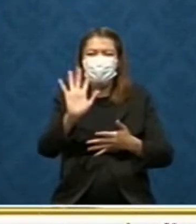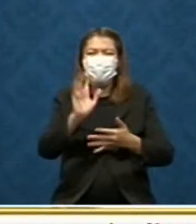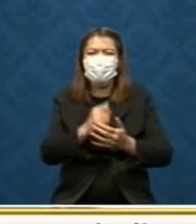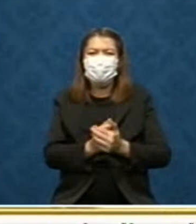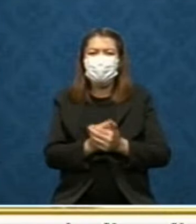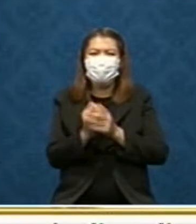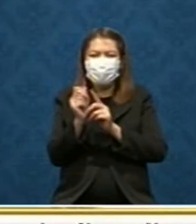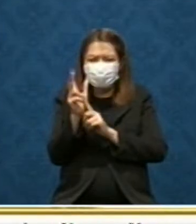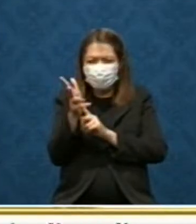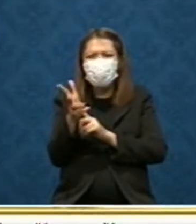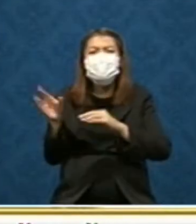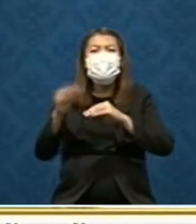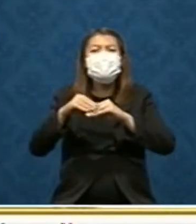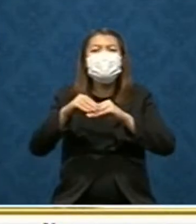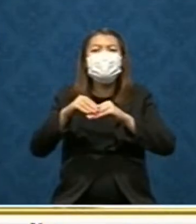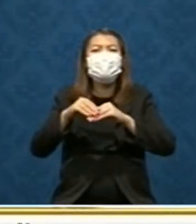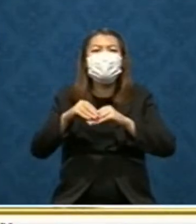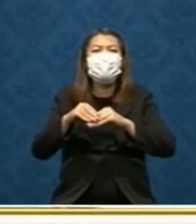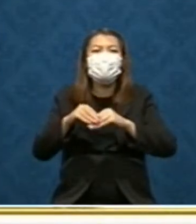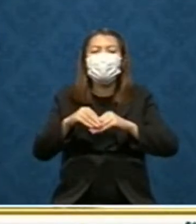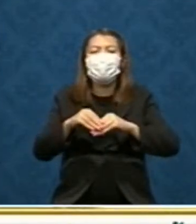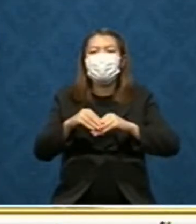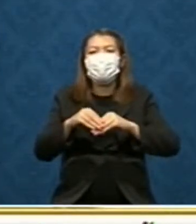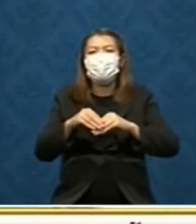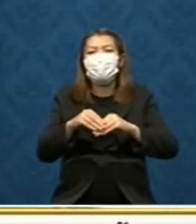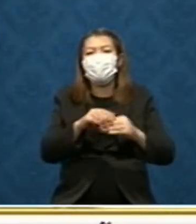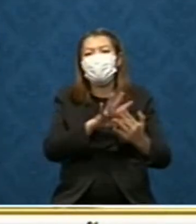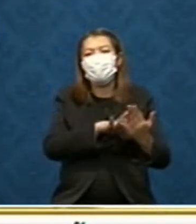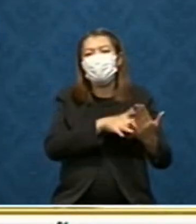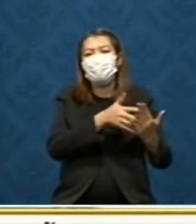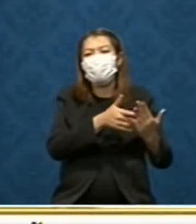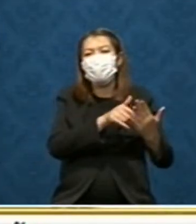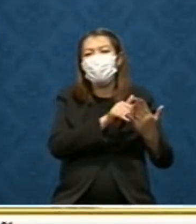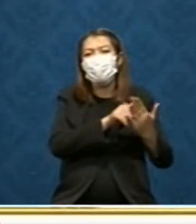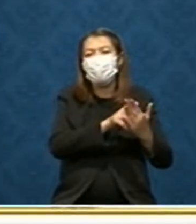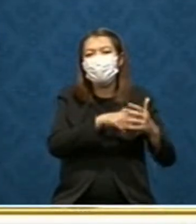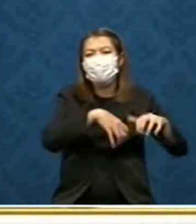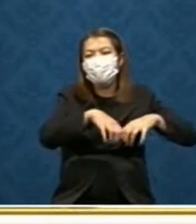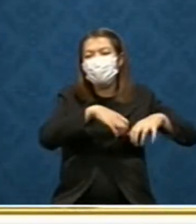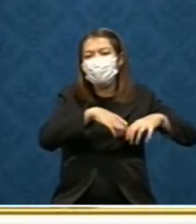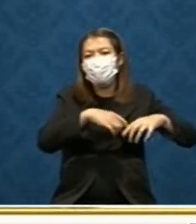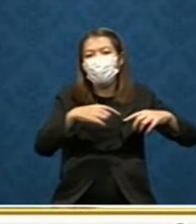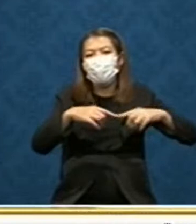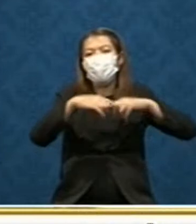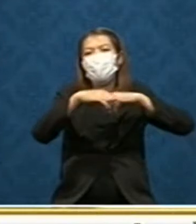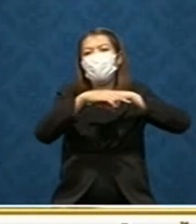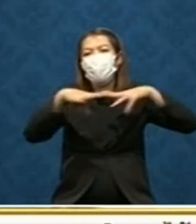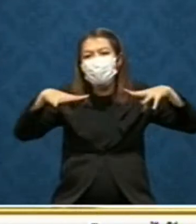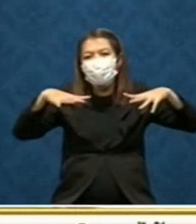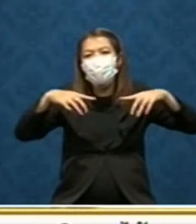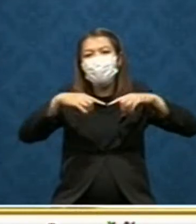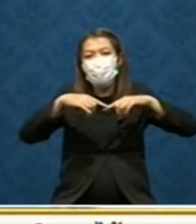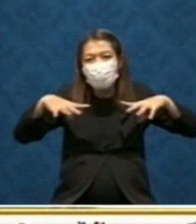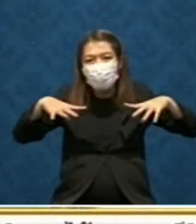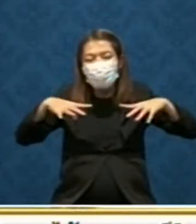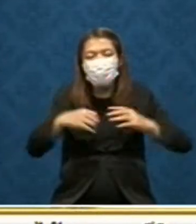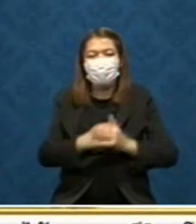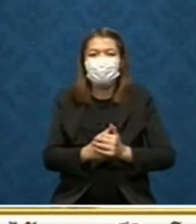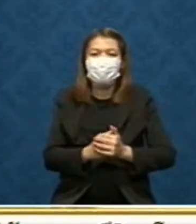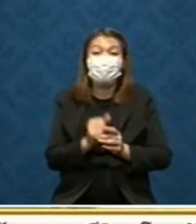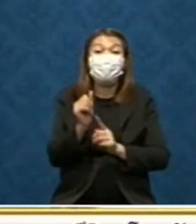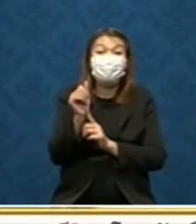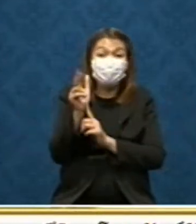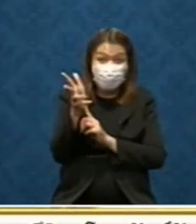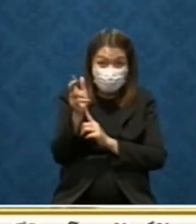ท่ เพ่ กั ชาcop doses เหล ก สวน ทาง กั พ คสวน ทาง เรuraแล้ กั ชาี้